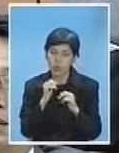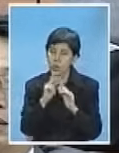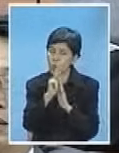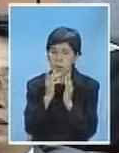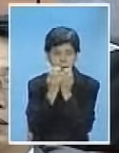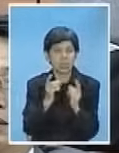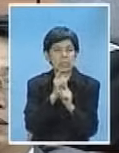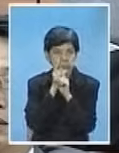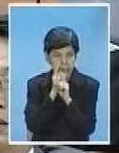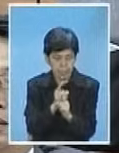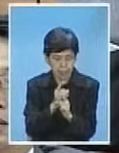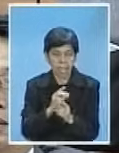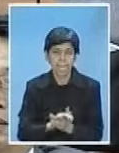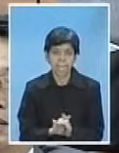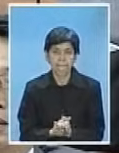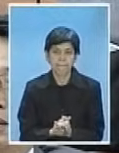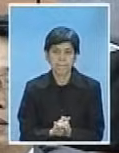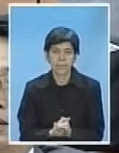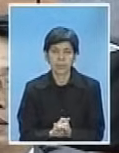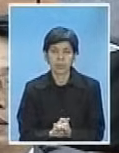ฐธรรมนูญ